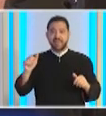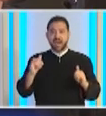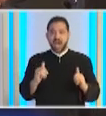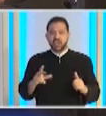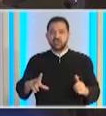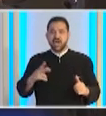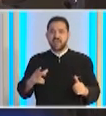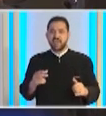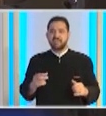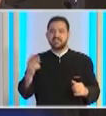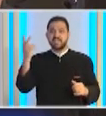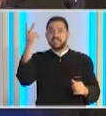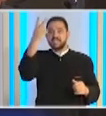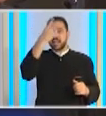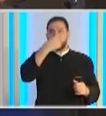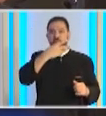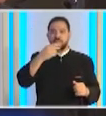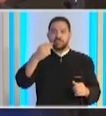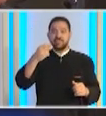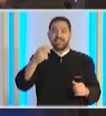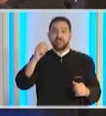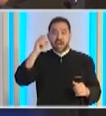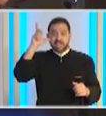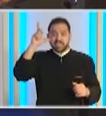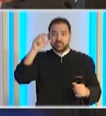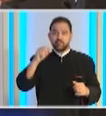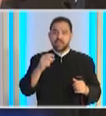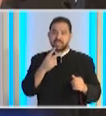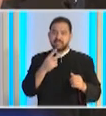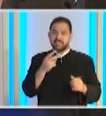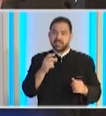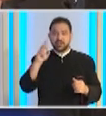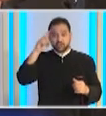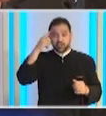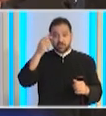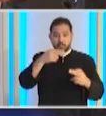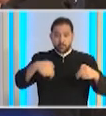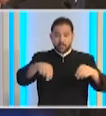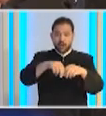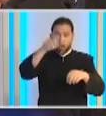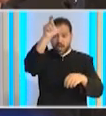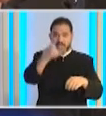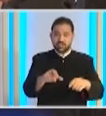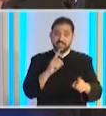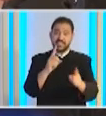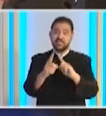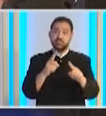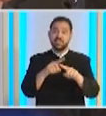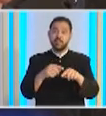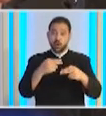stă arta noastră de a ne cunoaște pe noi înșine. Din când în când trebuie să stăm de vorbă cu noi, să ne cunoaștem